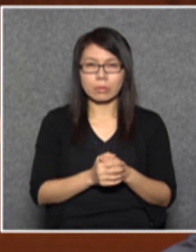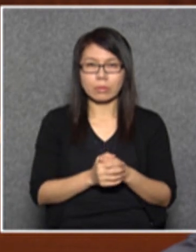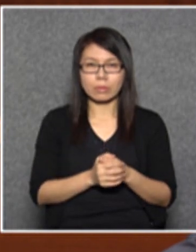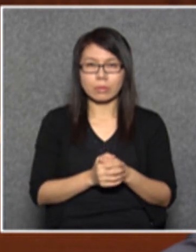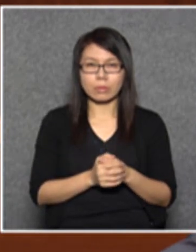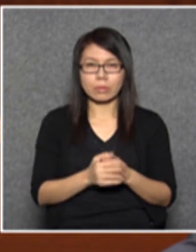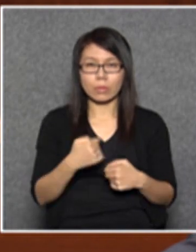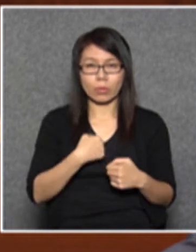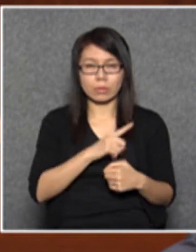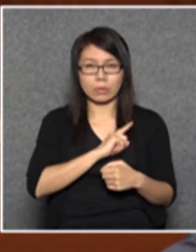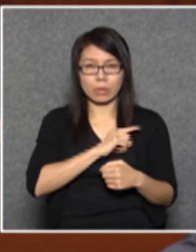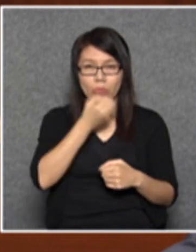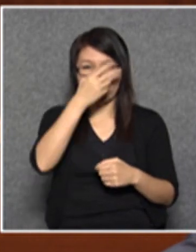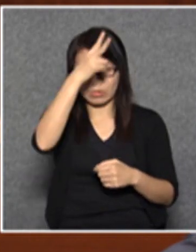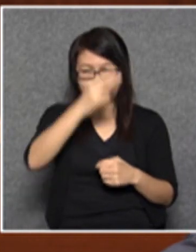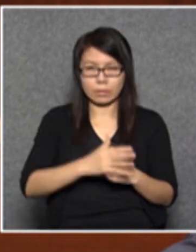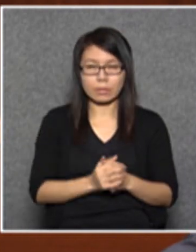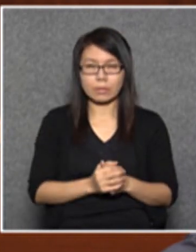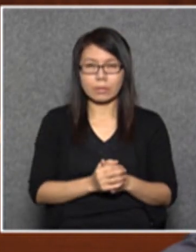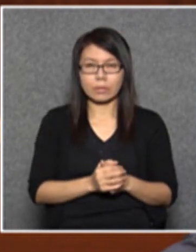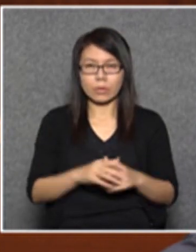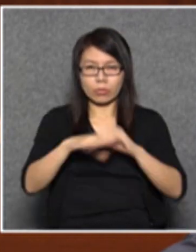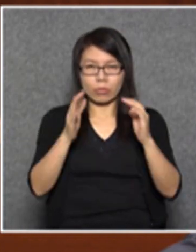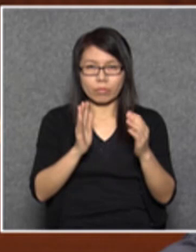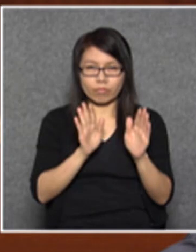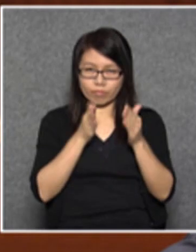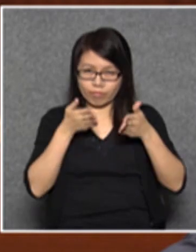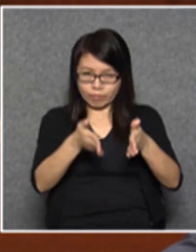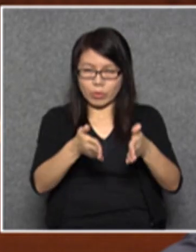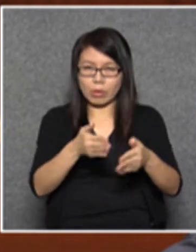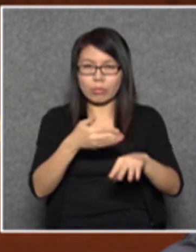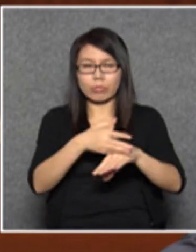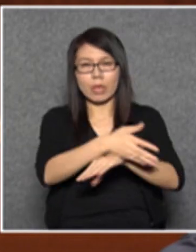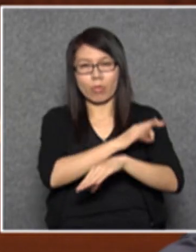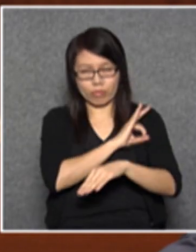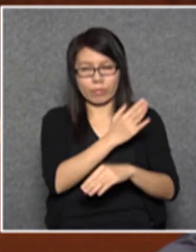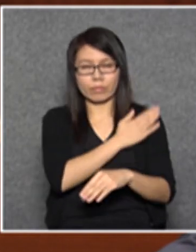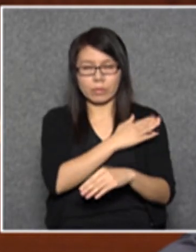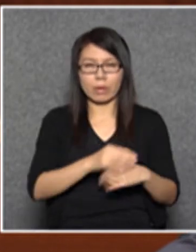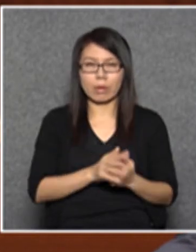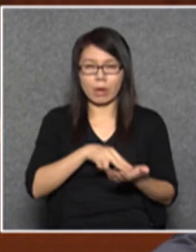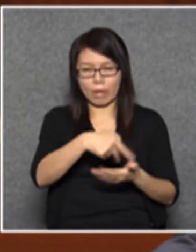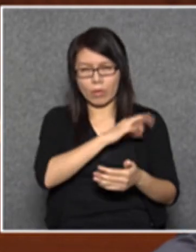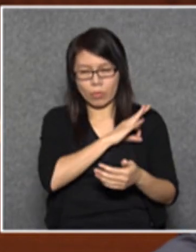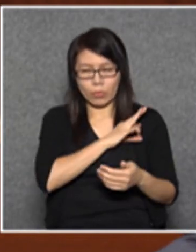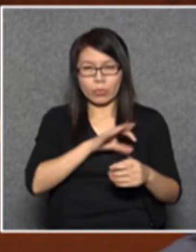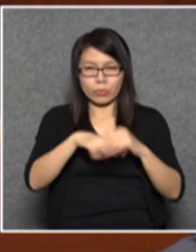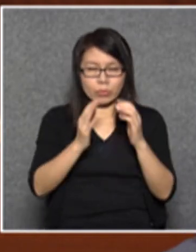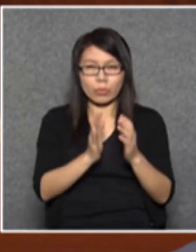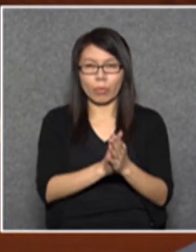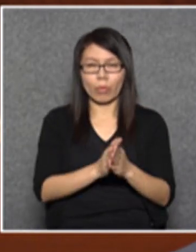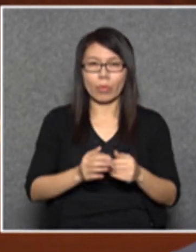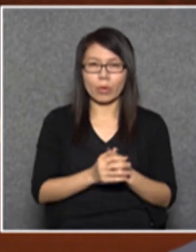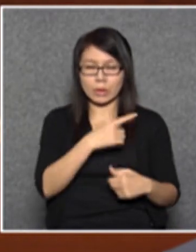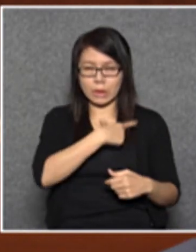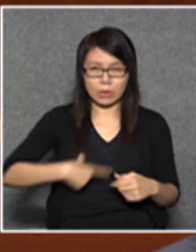我本人特區政府向全社會負責，立法會作為一個整體同埋立法會嘅議員